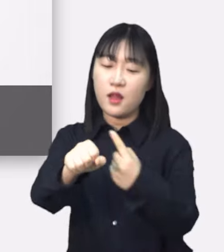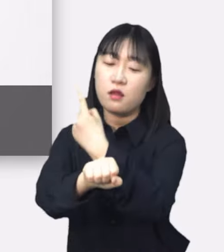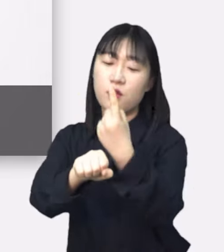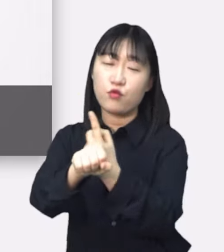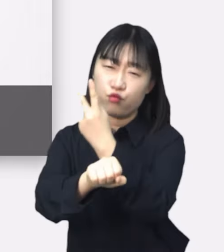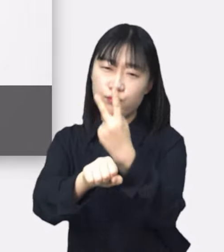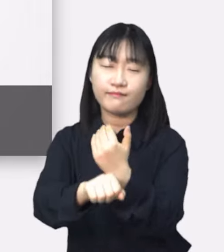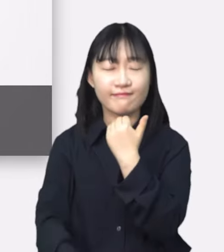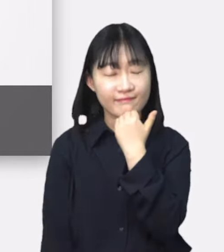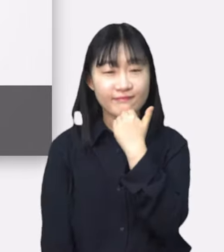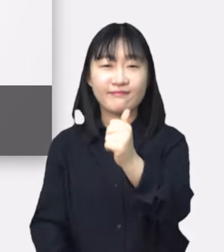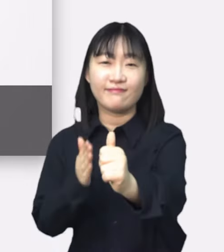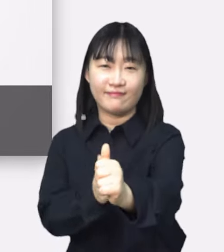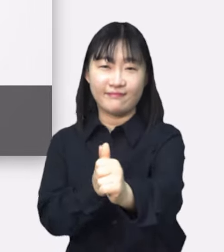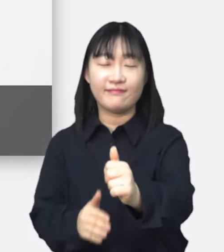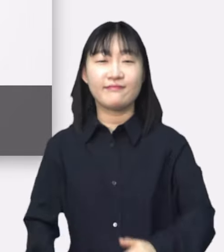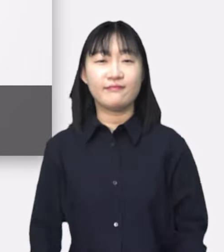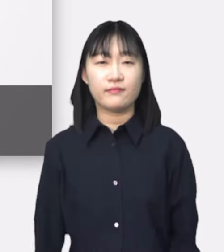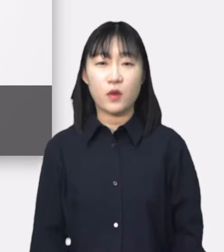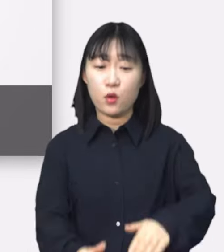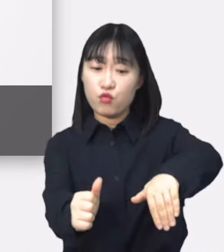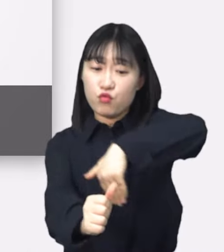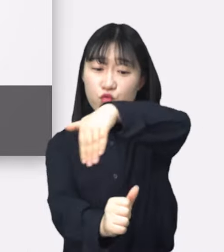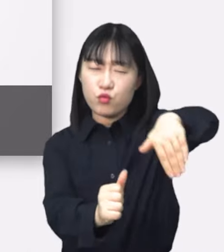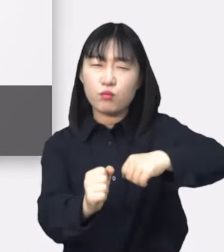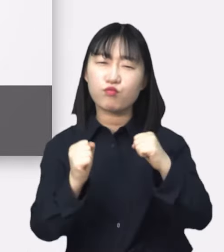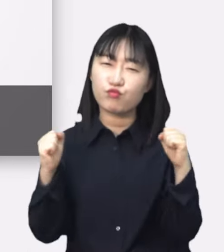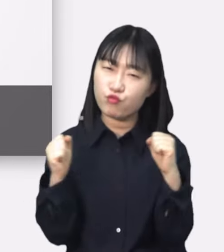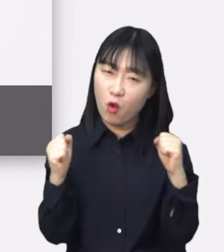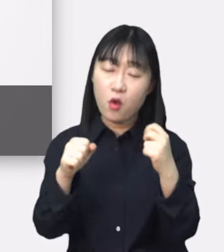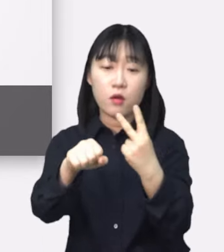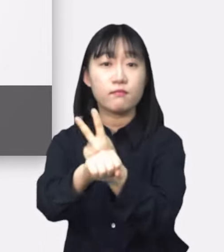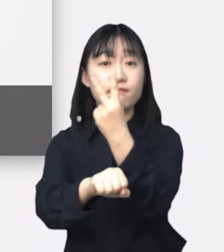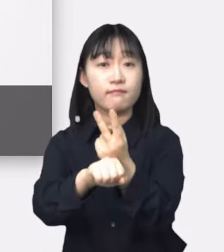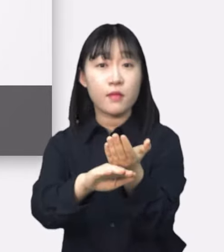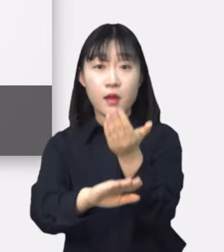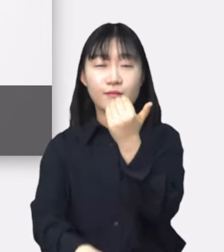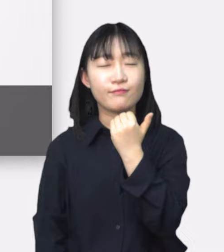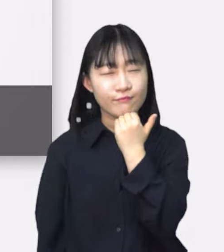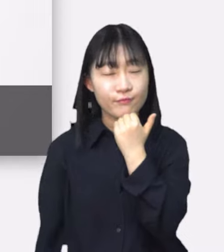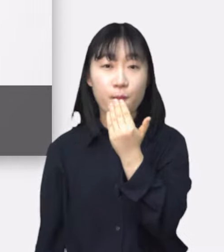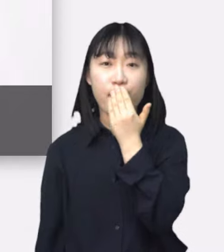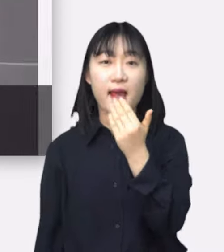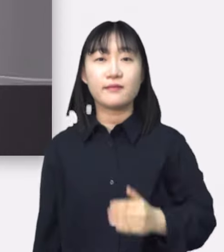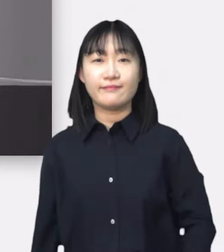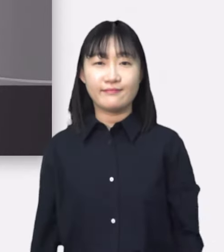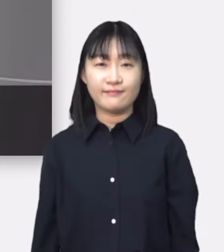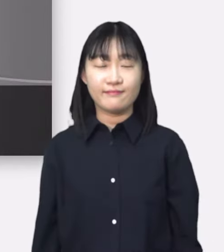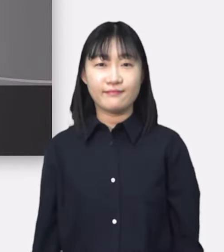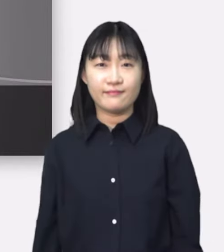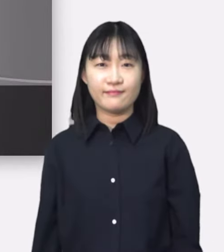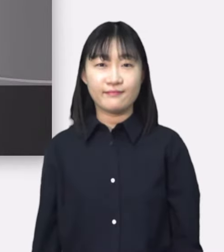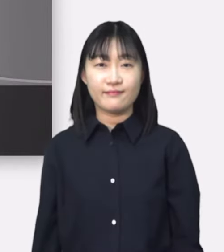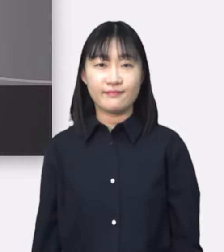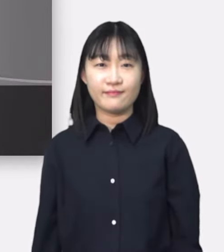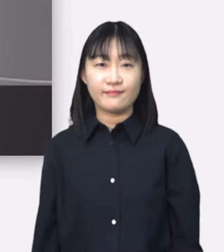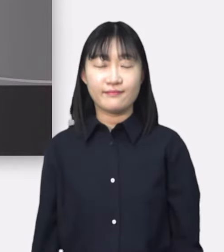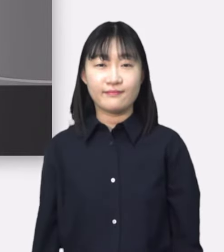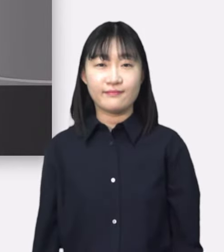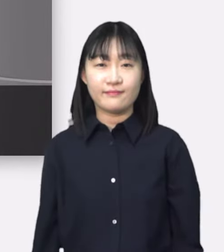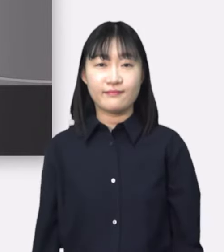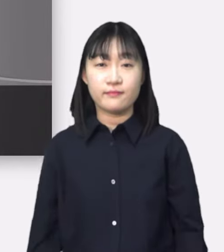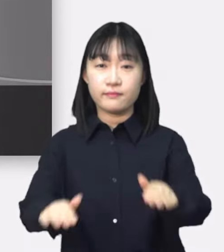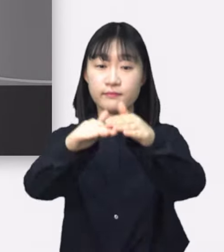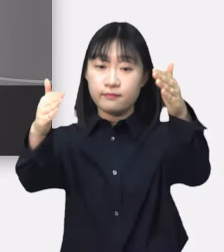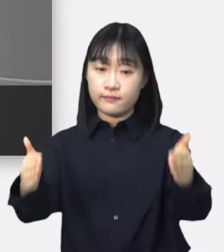주변 온도 및 날씨에 따라 2시간 이상 걸릴 수 있습니다. 전원을 켠 후 탈수 단독을